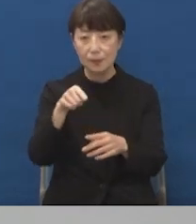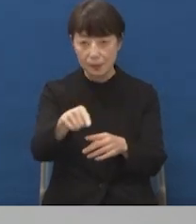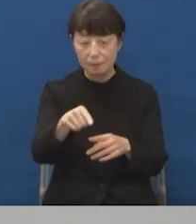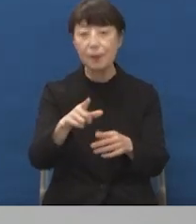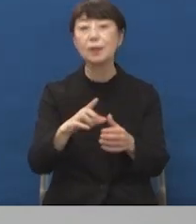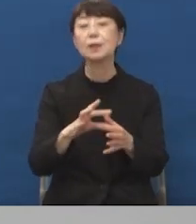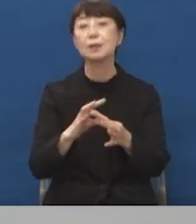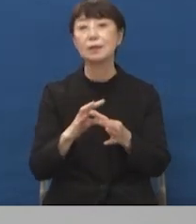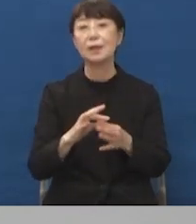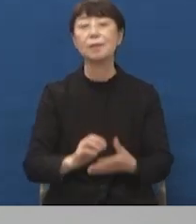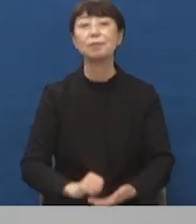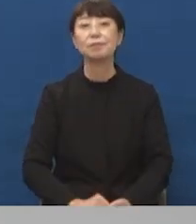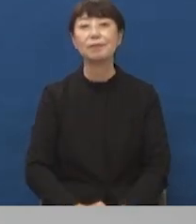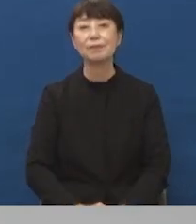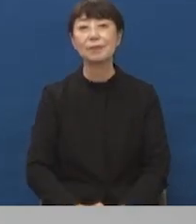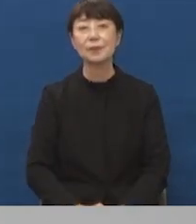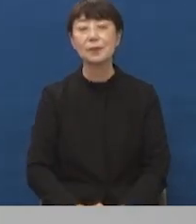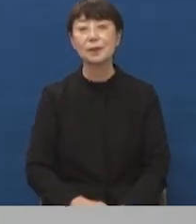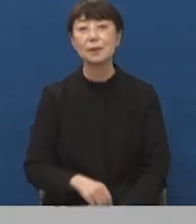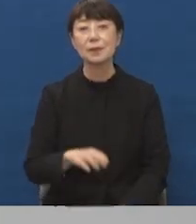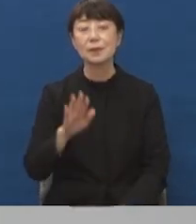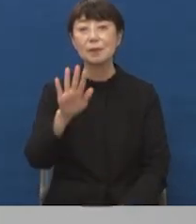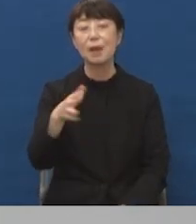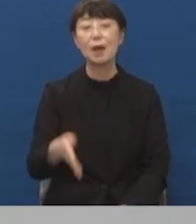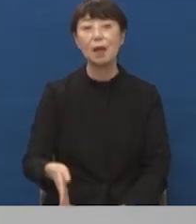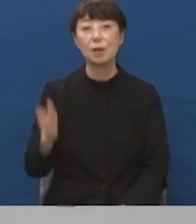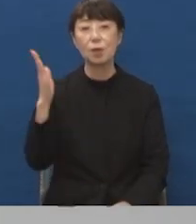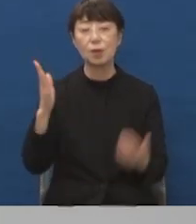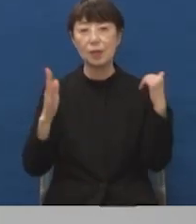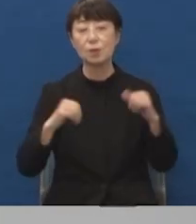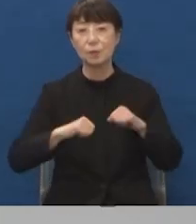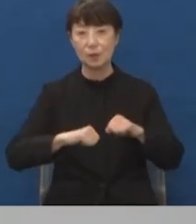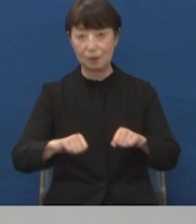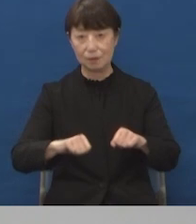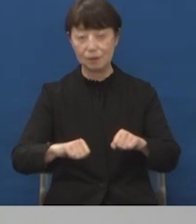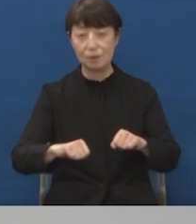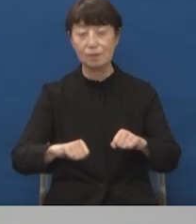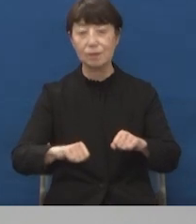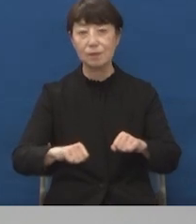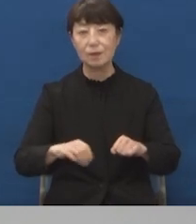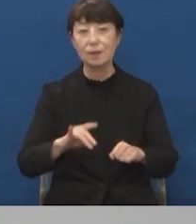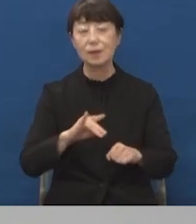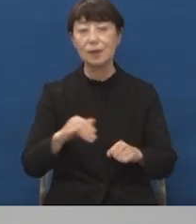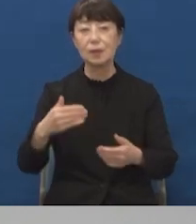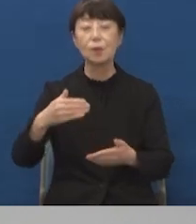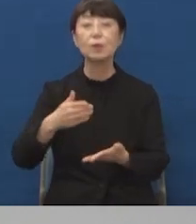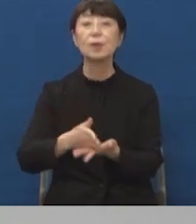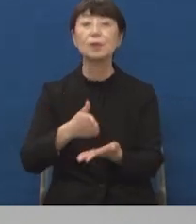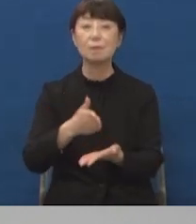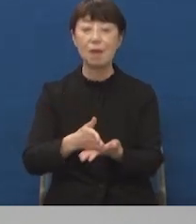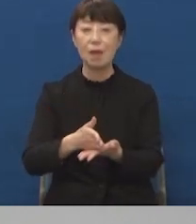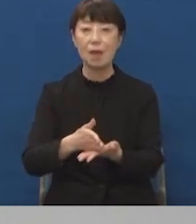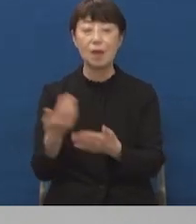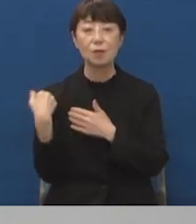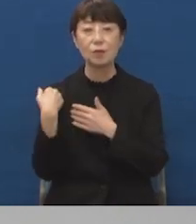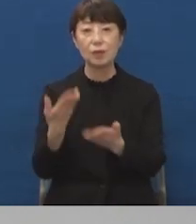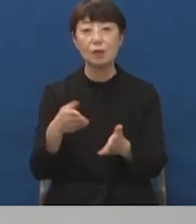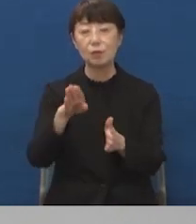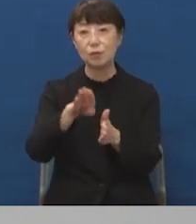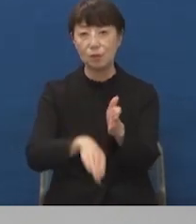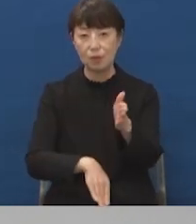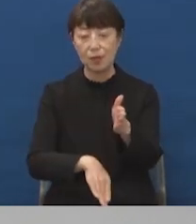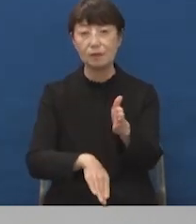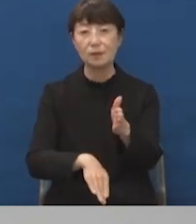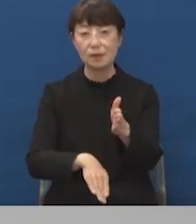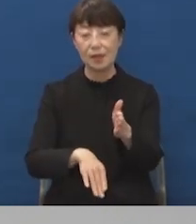題といたします。これより評決を取ります。本案は議案の説明及び委員会付託を省略の上、原